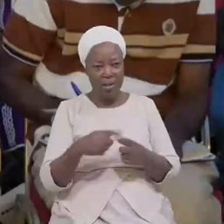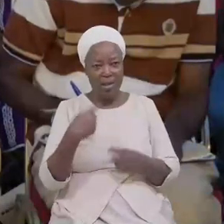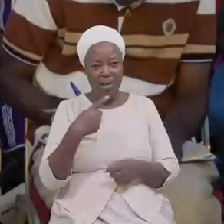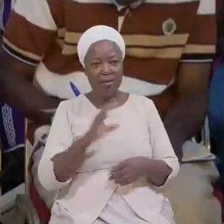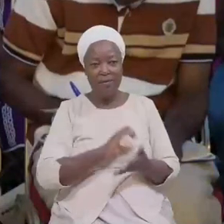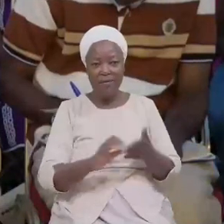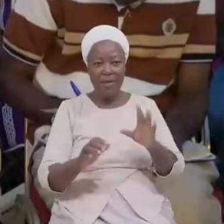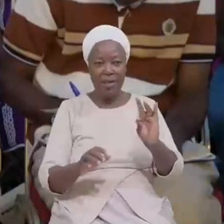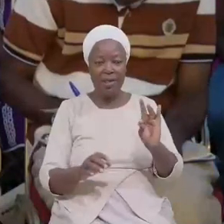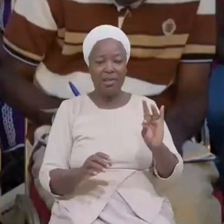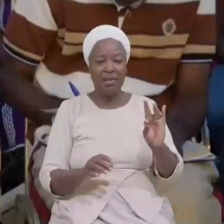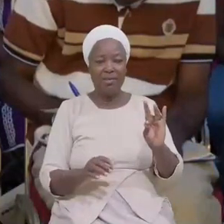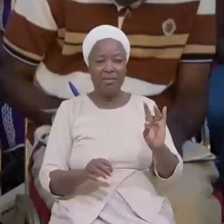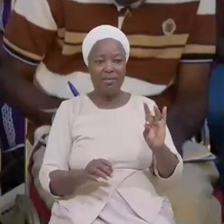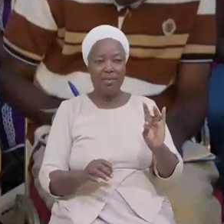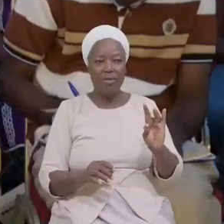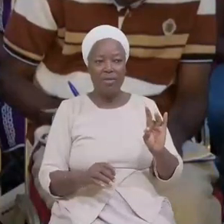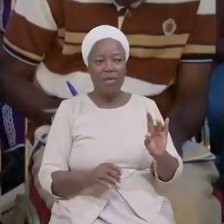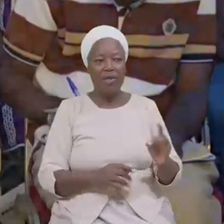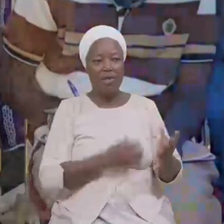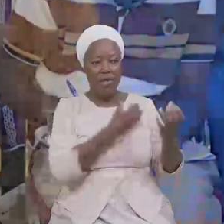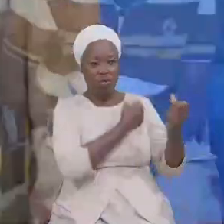Verset 8, il dit. Verset 9.